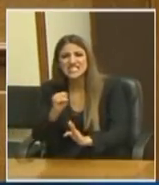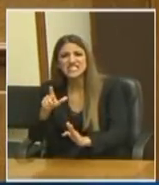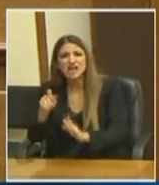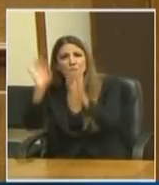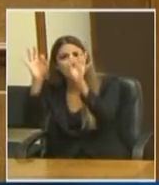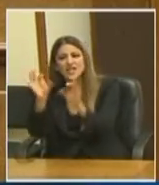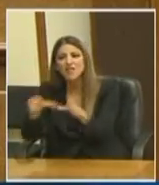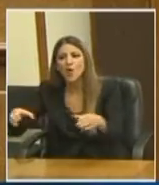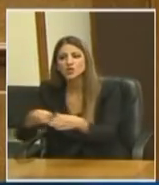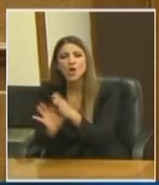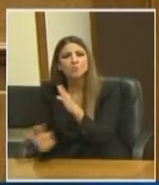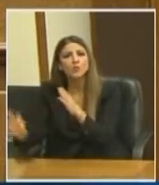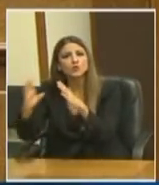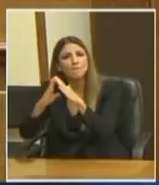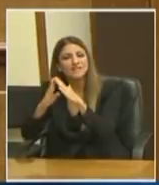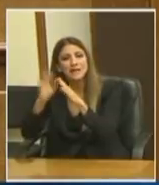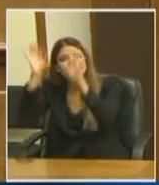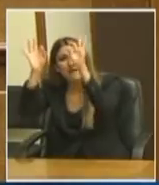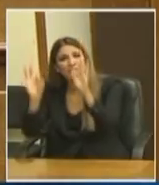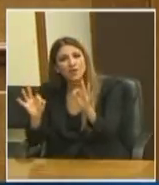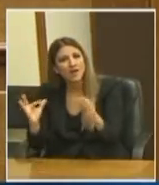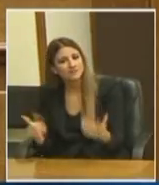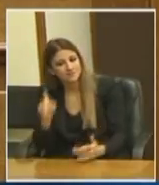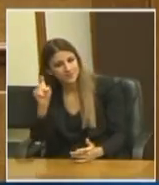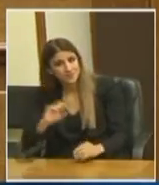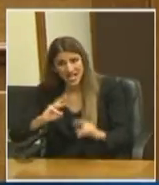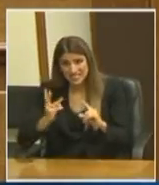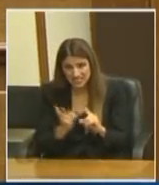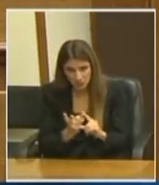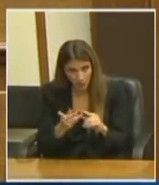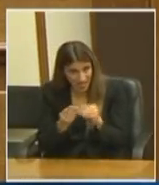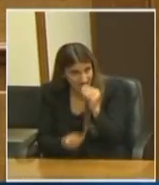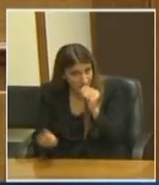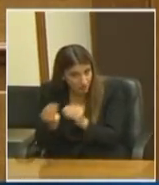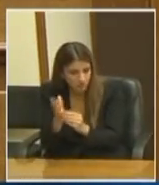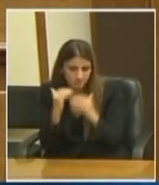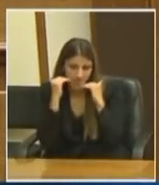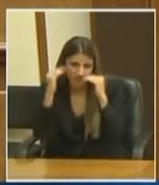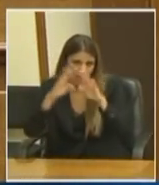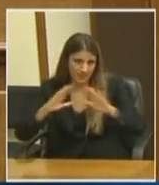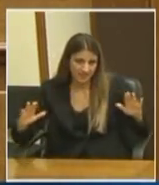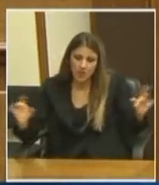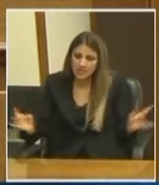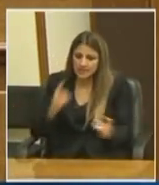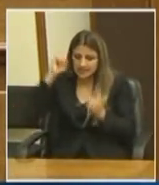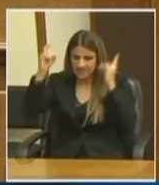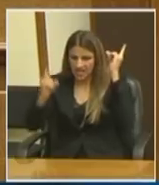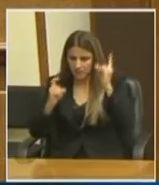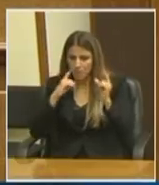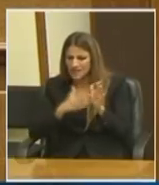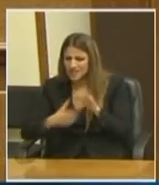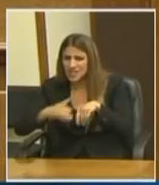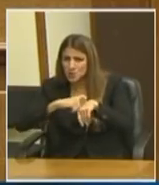μας. Τυχαίο. Τρίτον, είναι τραβηγμένο αυτό? Νομίζω πως όχι. Ας υποθέσουμε ότι στους δύσκολους καιρούς